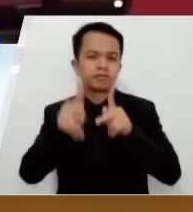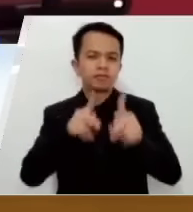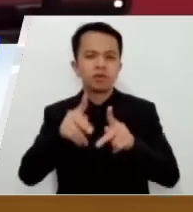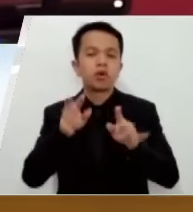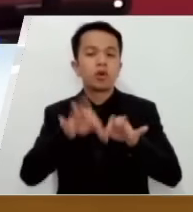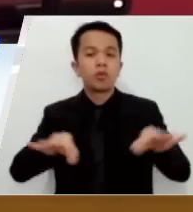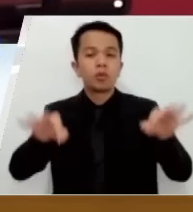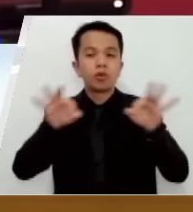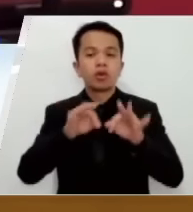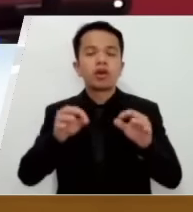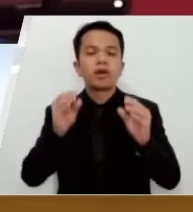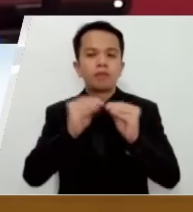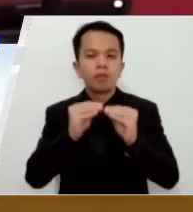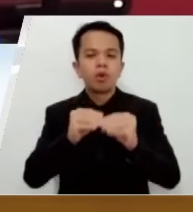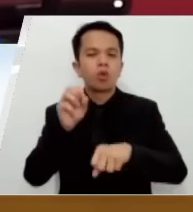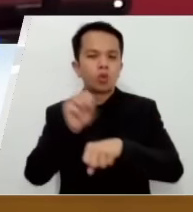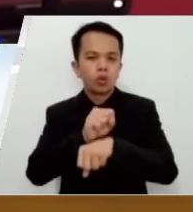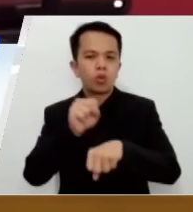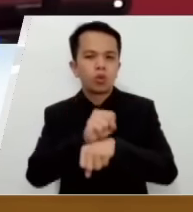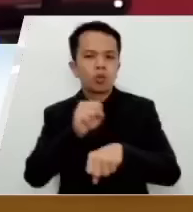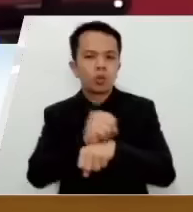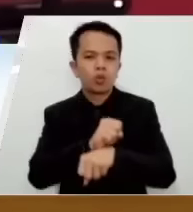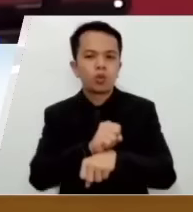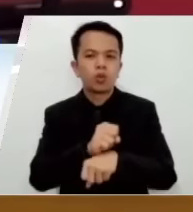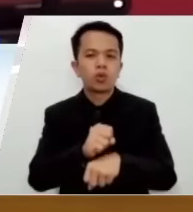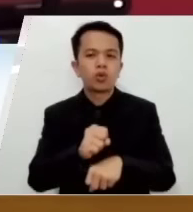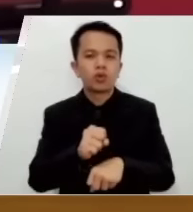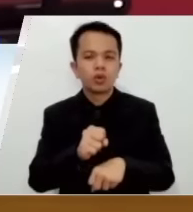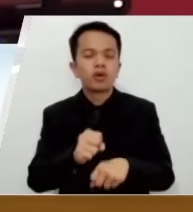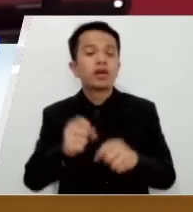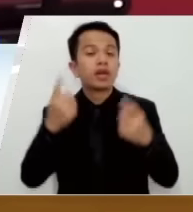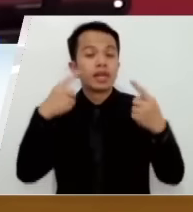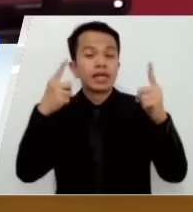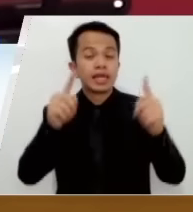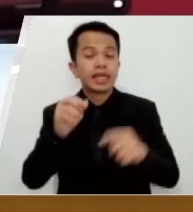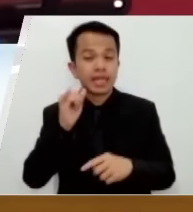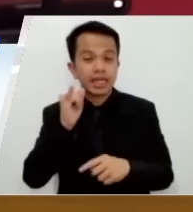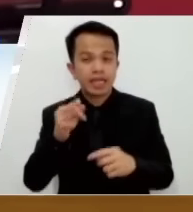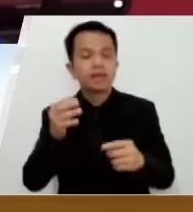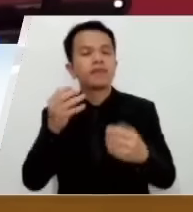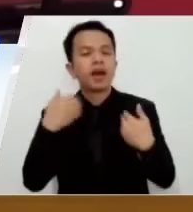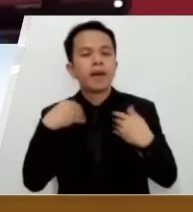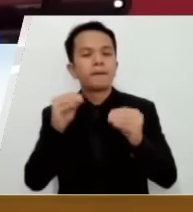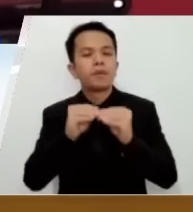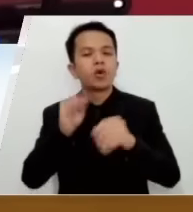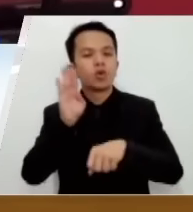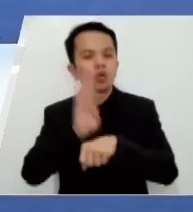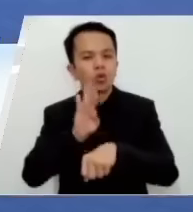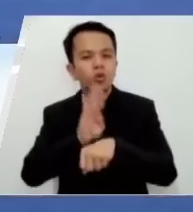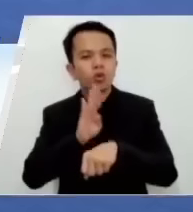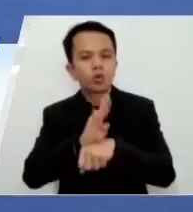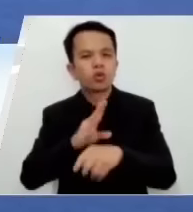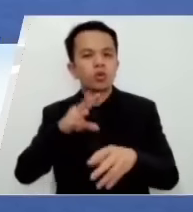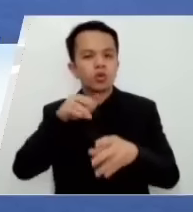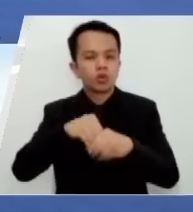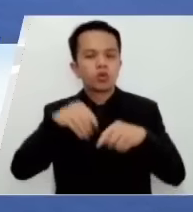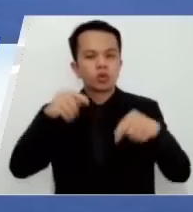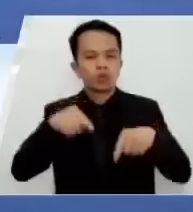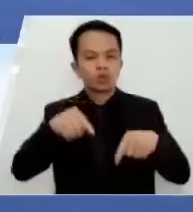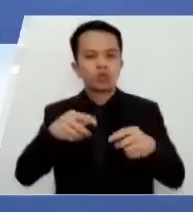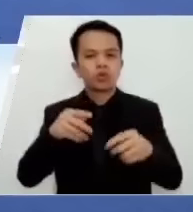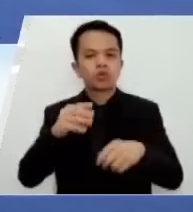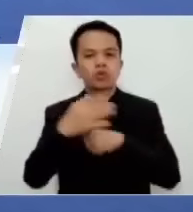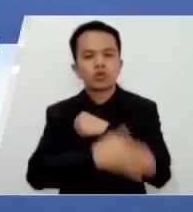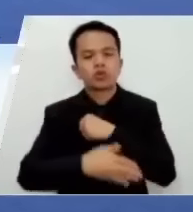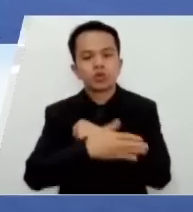maraming trabaho posb lang ito kung maraming negosyong papasok sa ating bansa inaasahan na ng